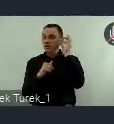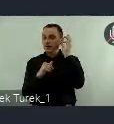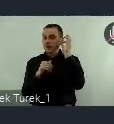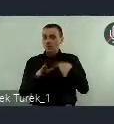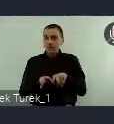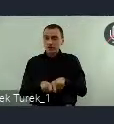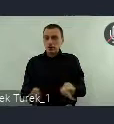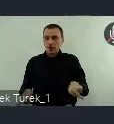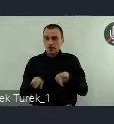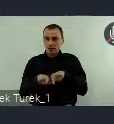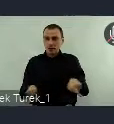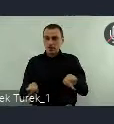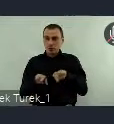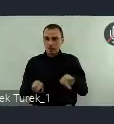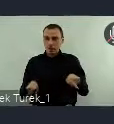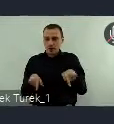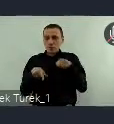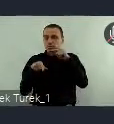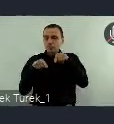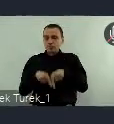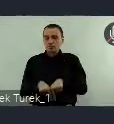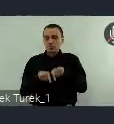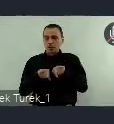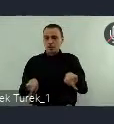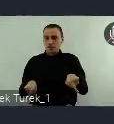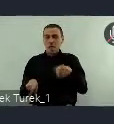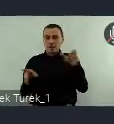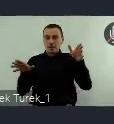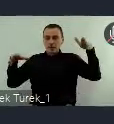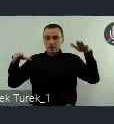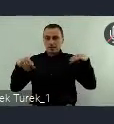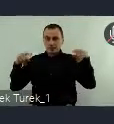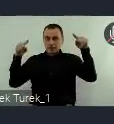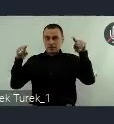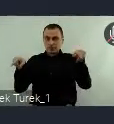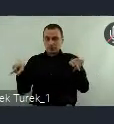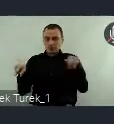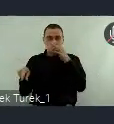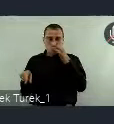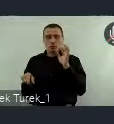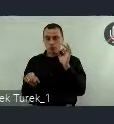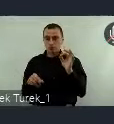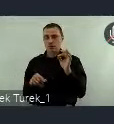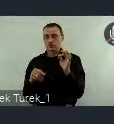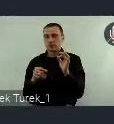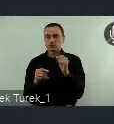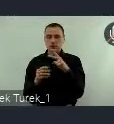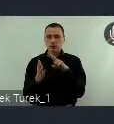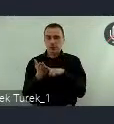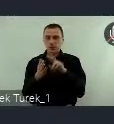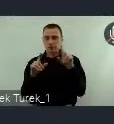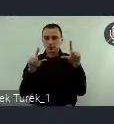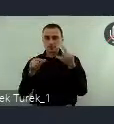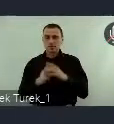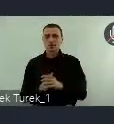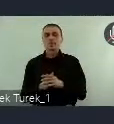sukienką i to nie jest takie oczywiste gdyby ręce dać wyżej to było jeszcze lepiej ale tak wygląda dobra oznaczenie wypukłe tablice